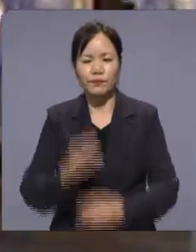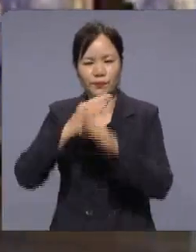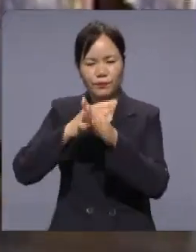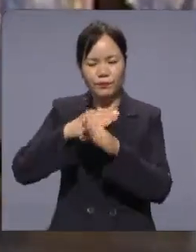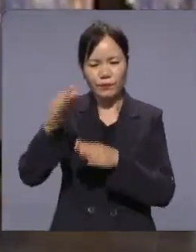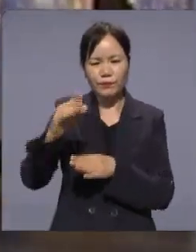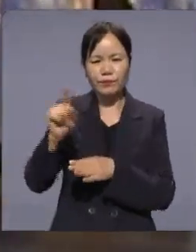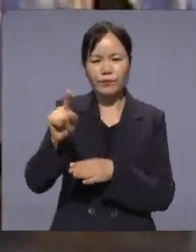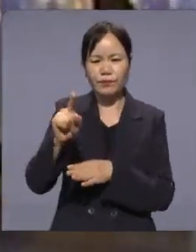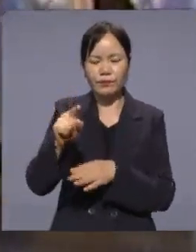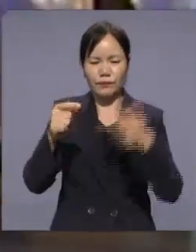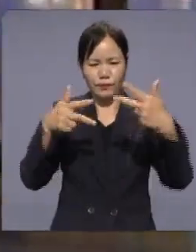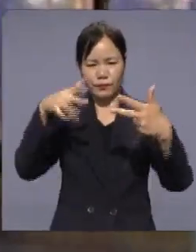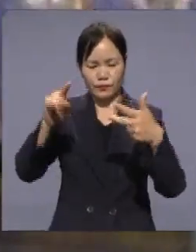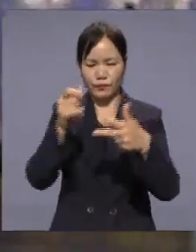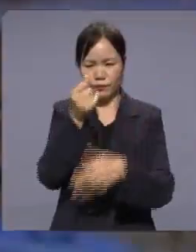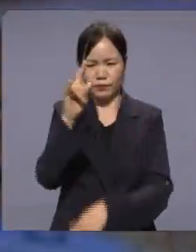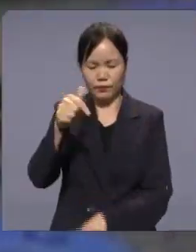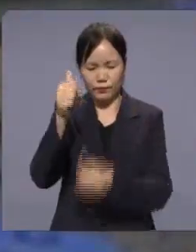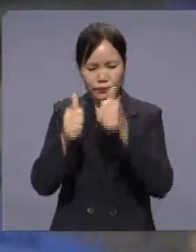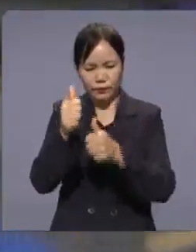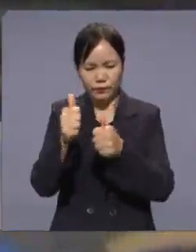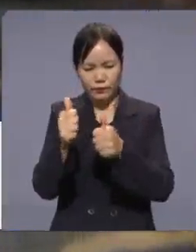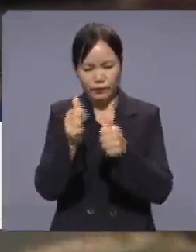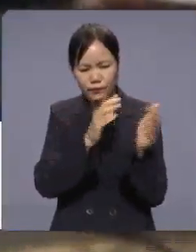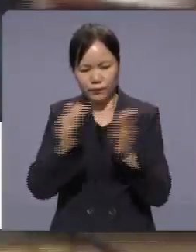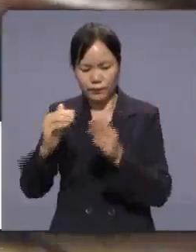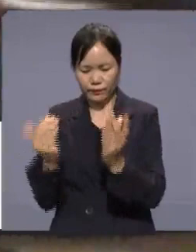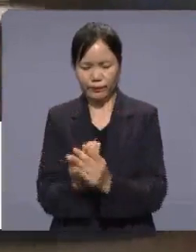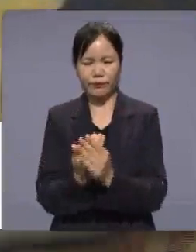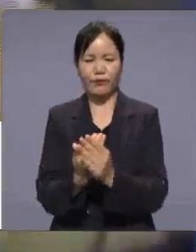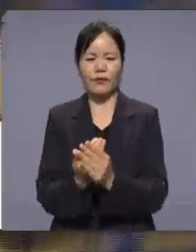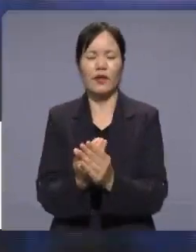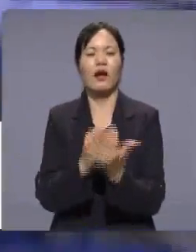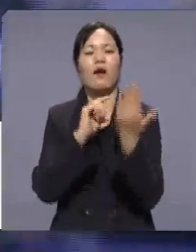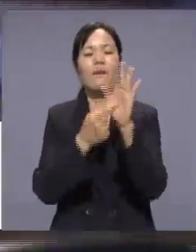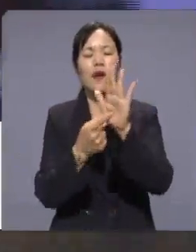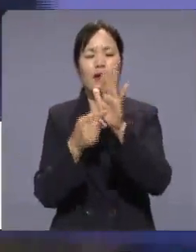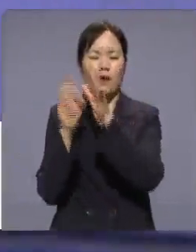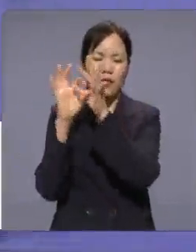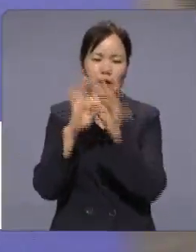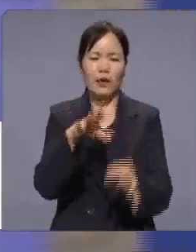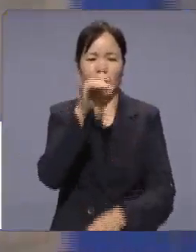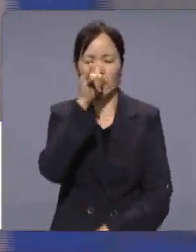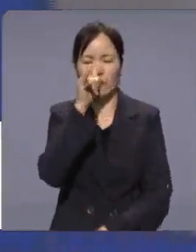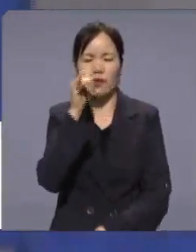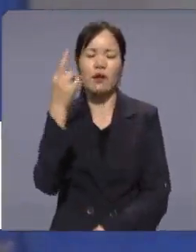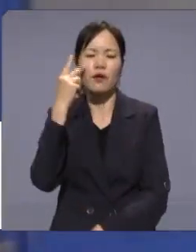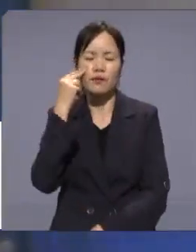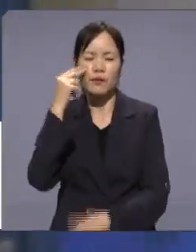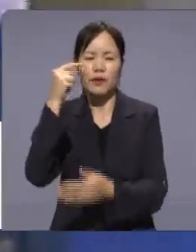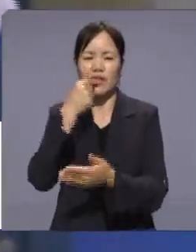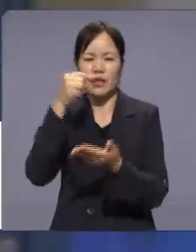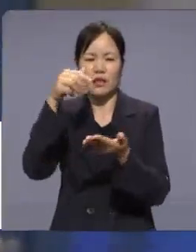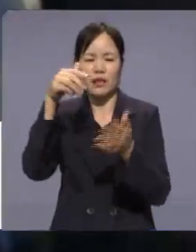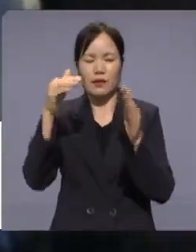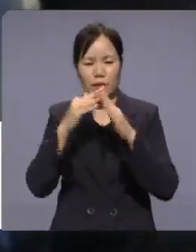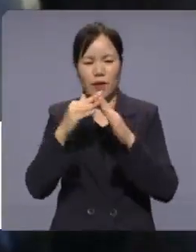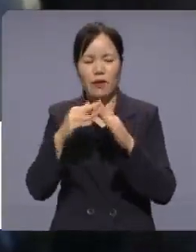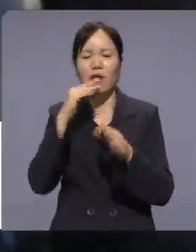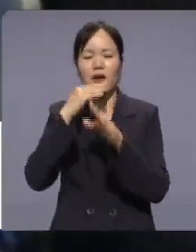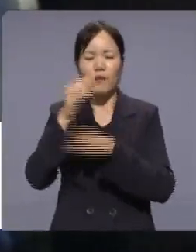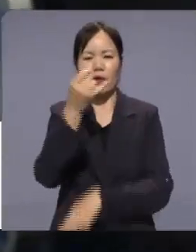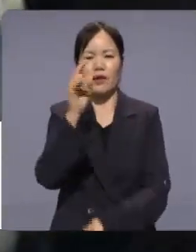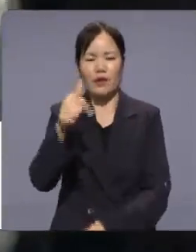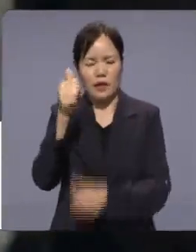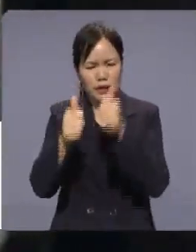북한이 7차 핵실험 준비를 끝냈다는 관측이 잇따라 나오고 있습니다. 이에 미 백악관은 북한이